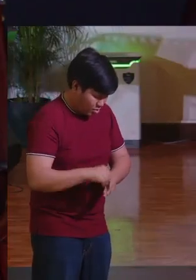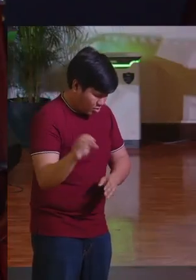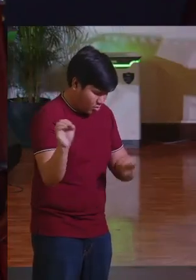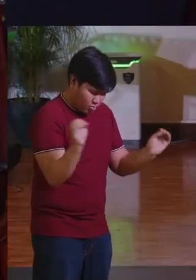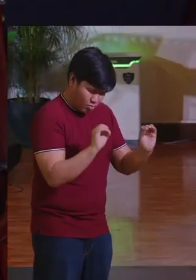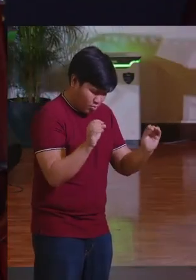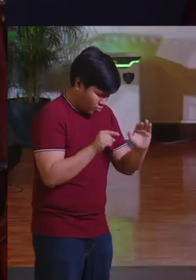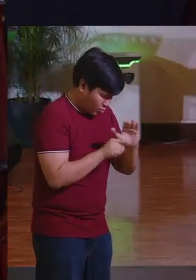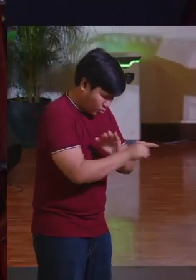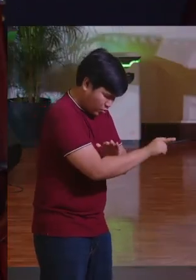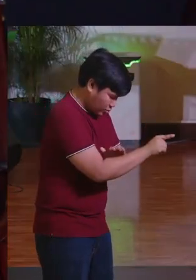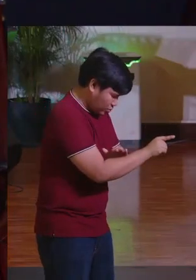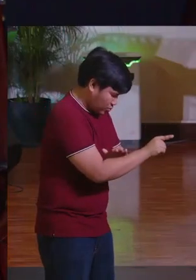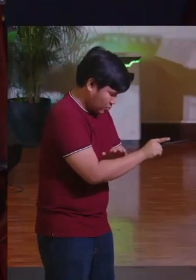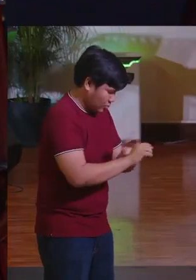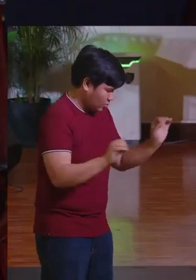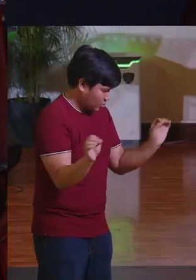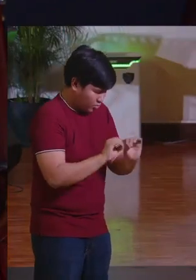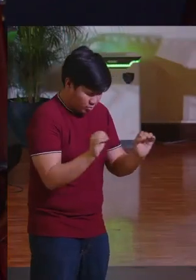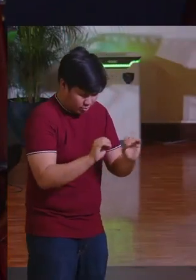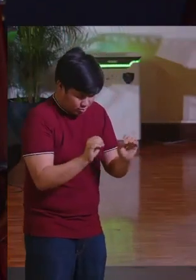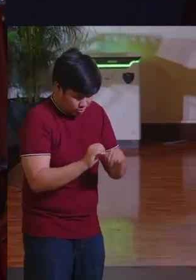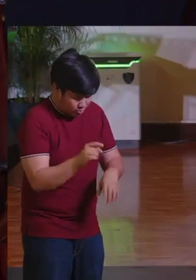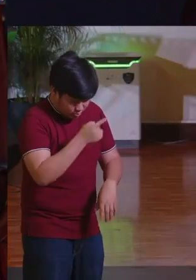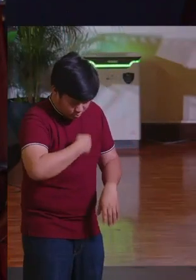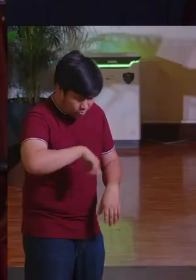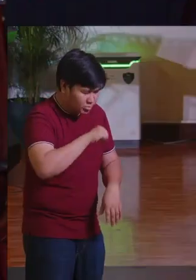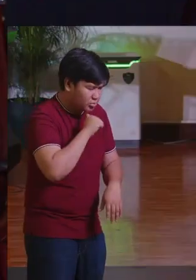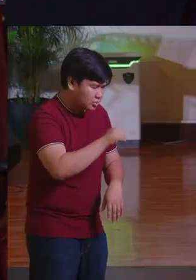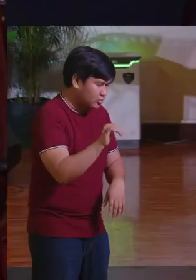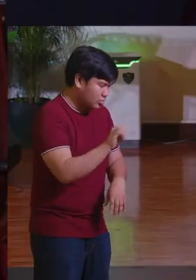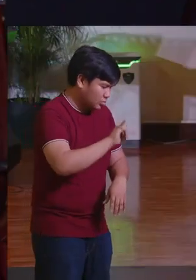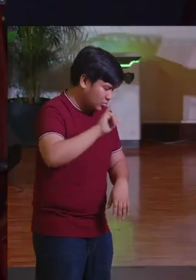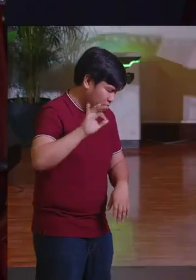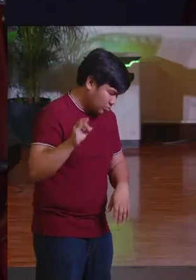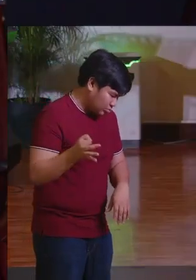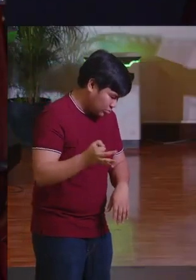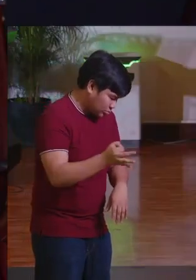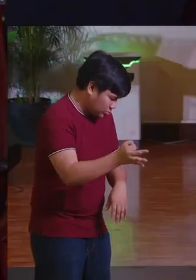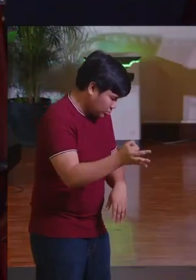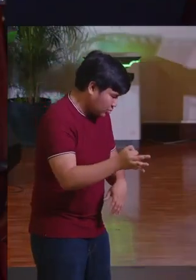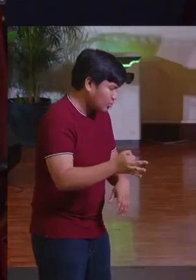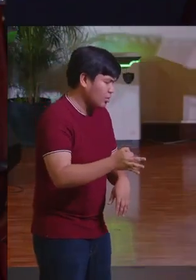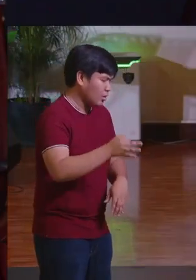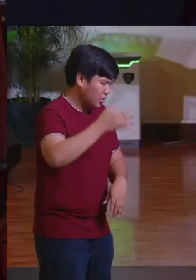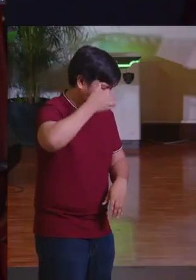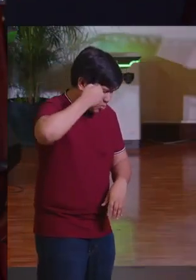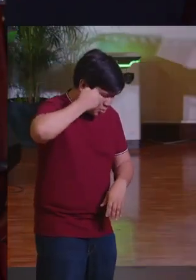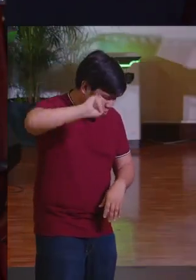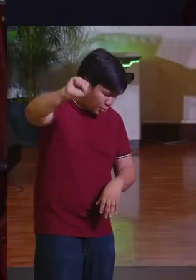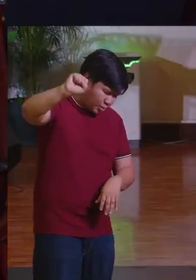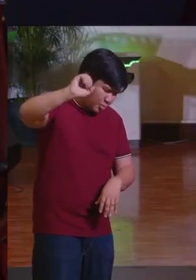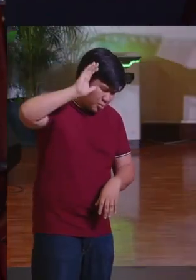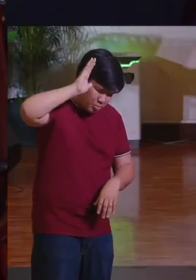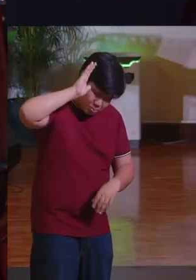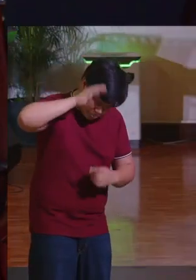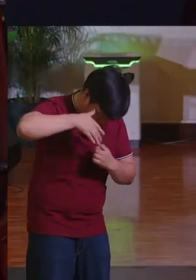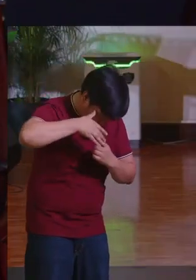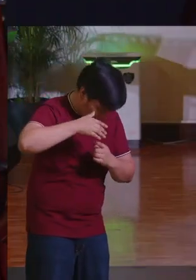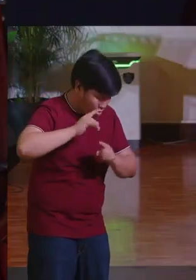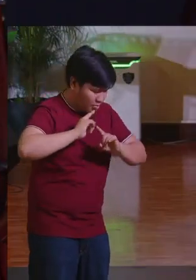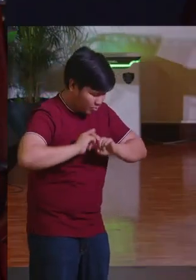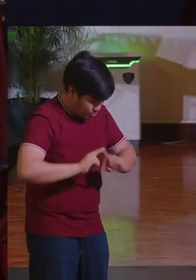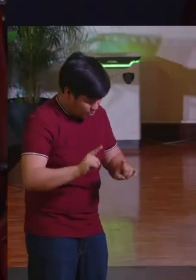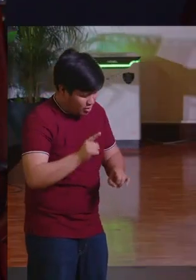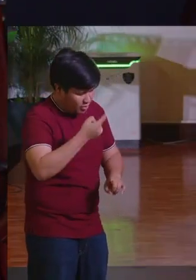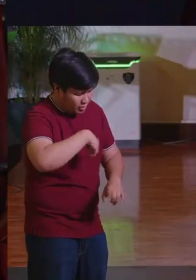tumakas, lumayo. Hindi man kami katulad ni Jonah na tahasan pong umiiwas sa inyo. Ngunit sa